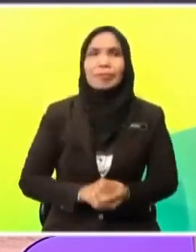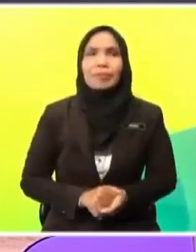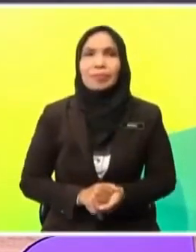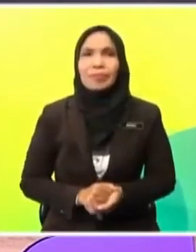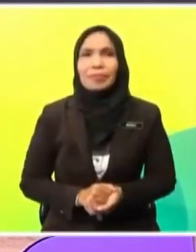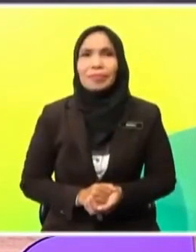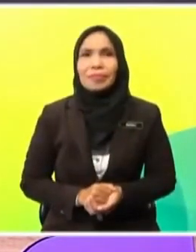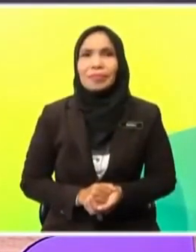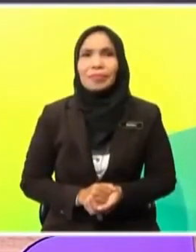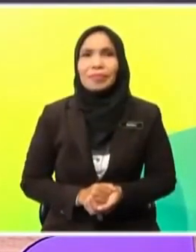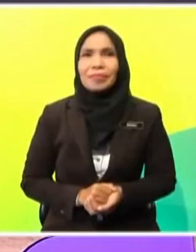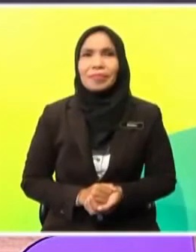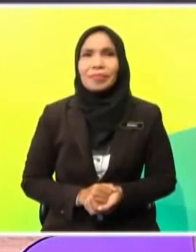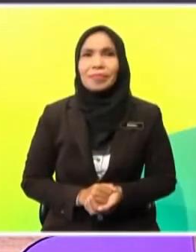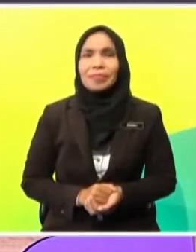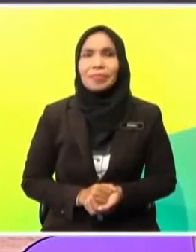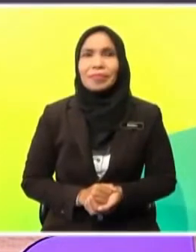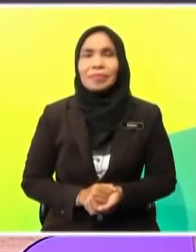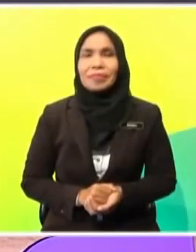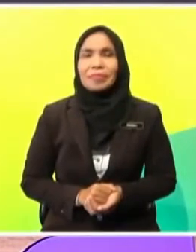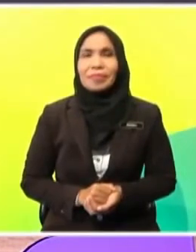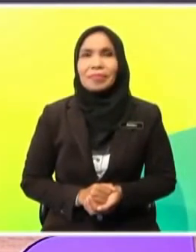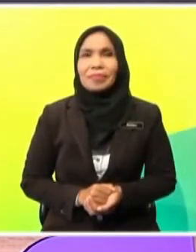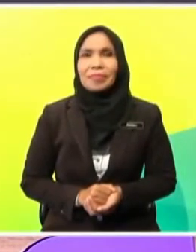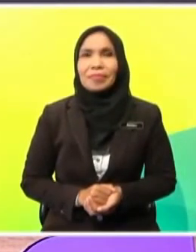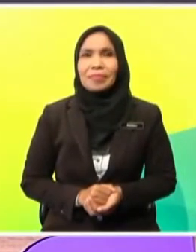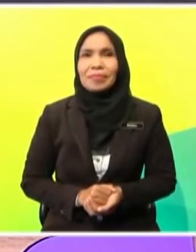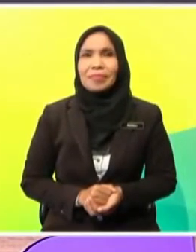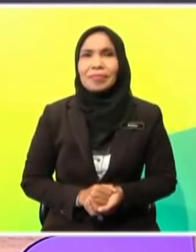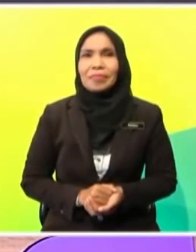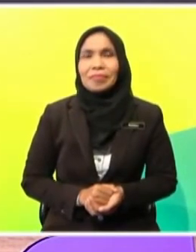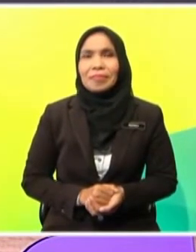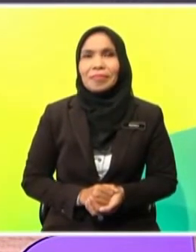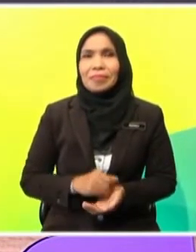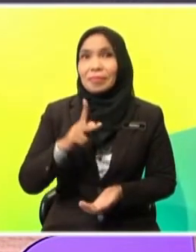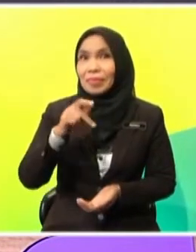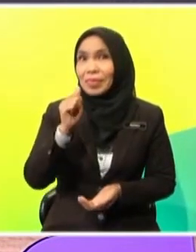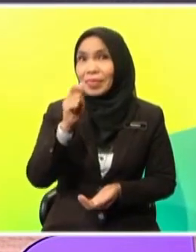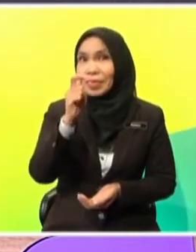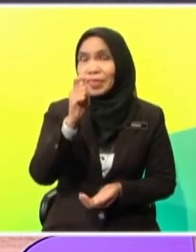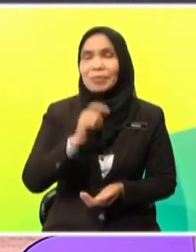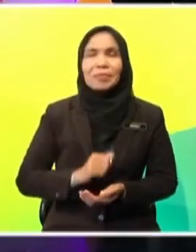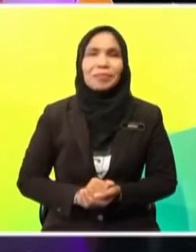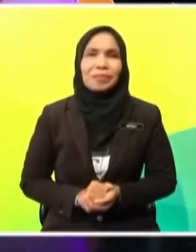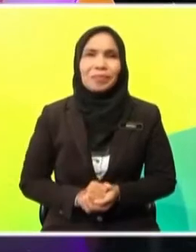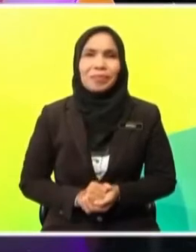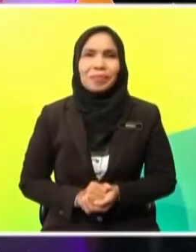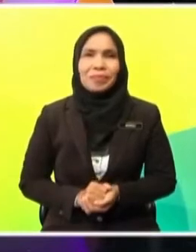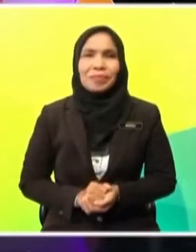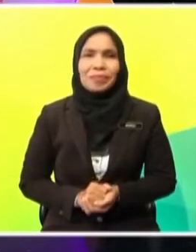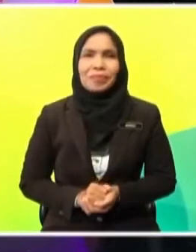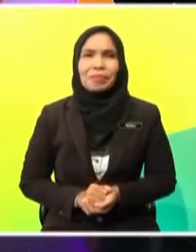huruf i p Ed anti Wow hebat lo kayu dan anak di rumah dekat sini